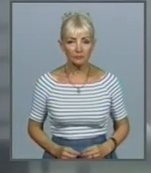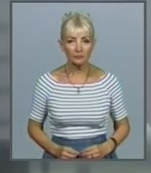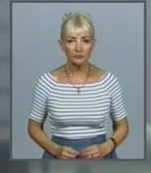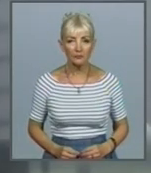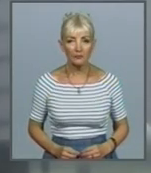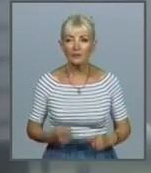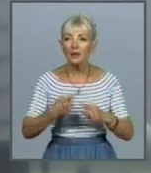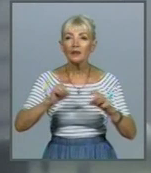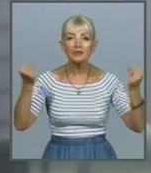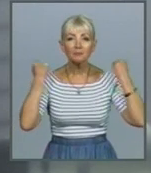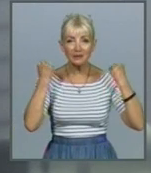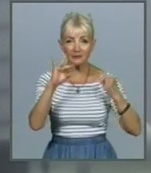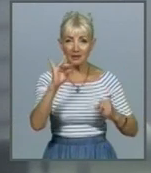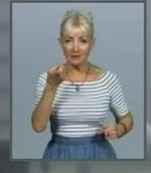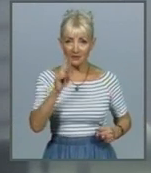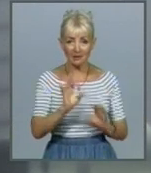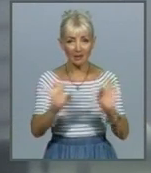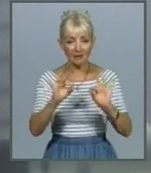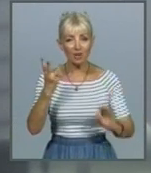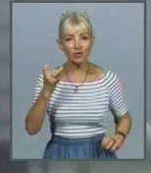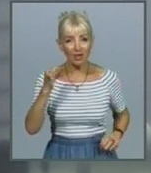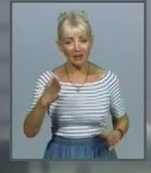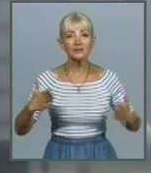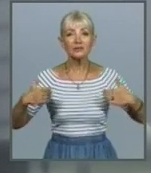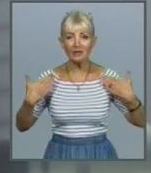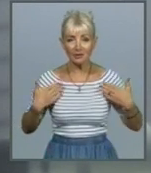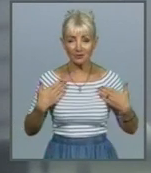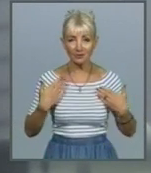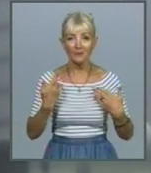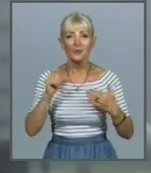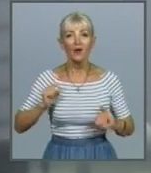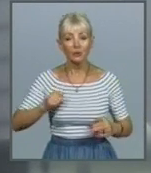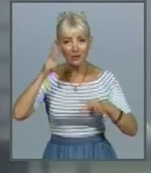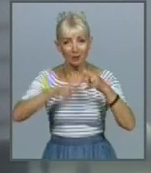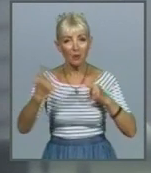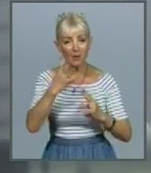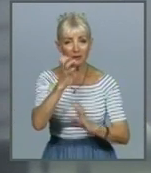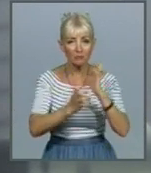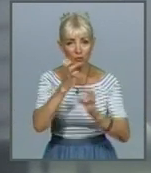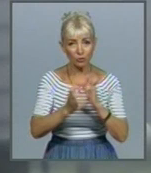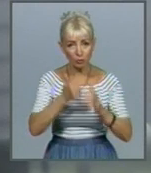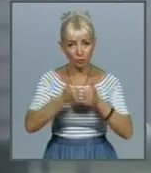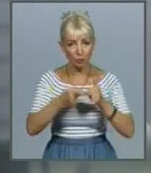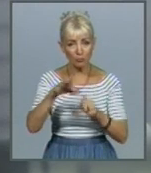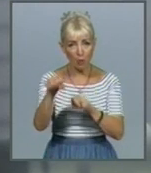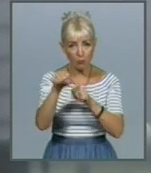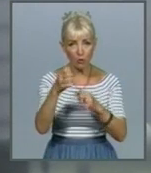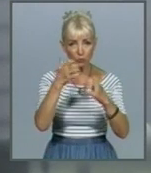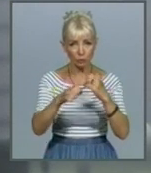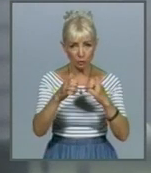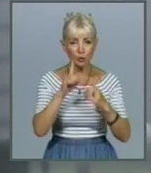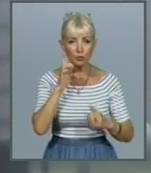этот спортивный известен stud александра шариков здравствуйте в одессе завершился пятый международный турнир по боксу среди юниоров